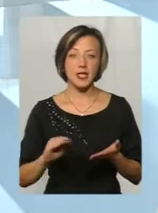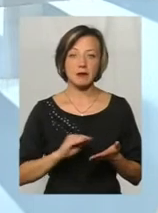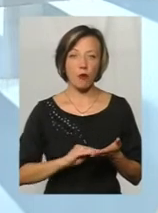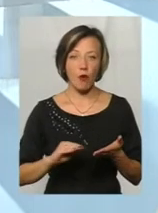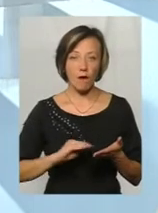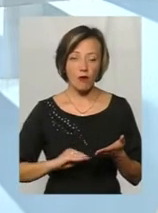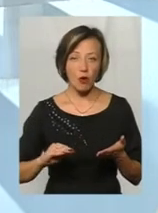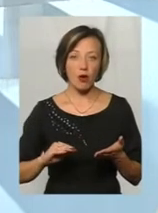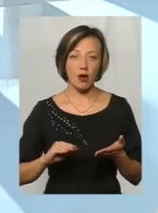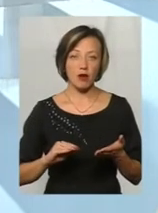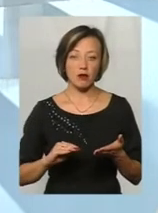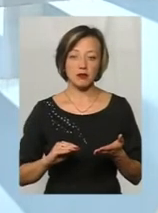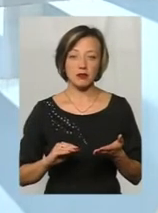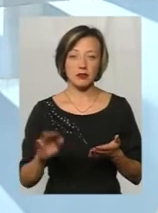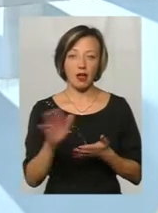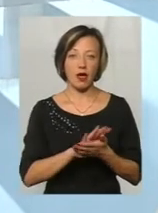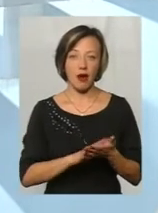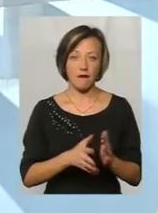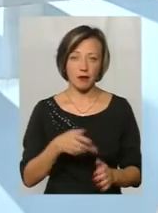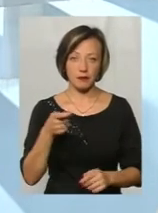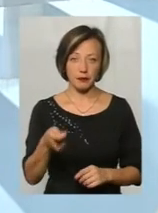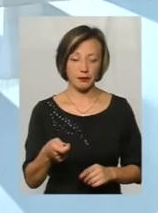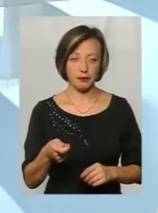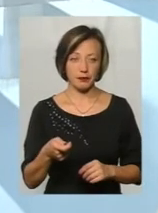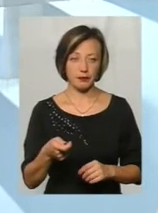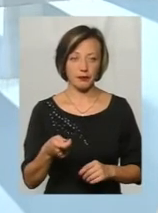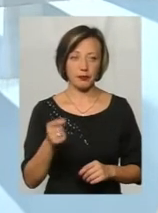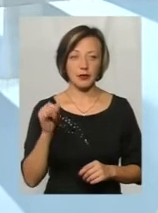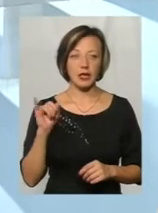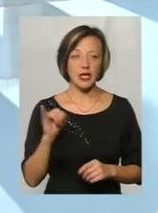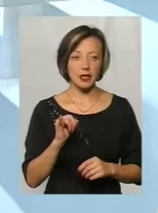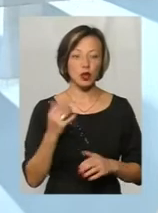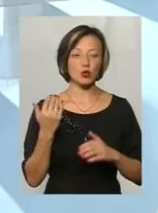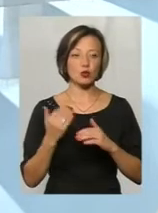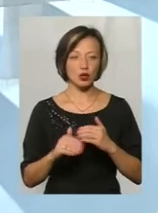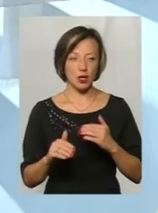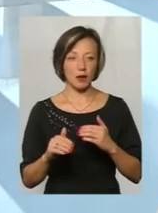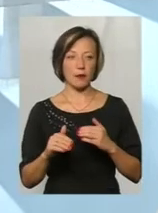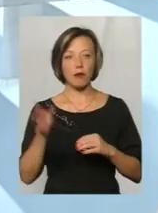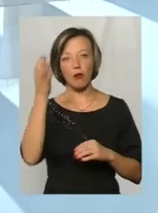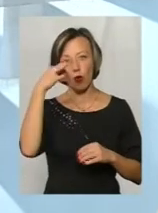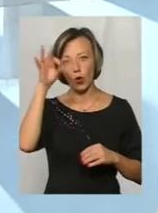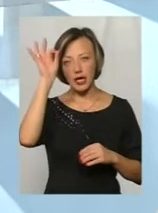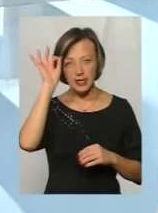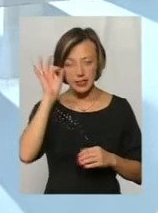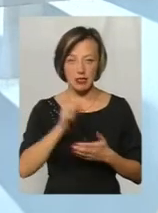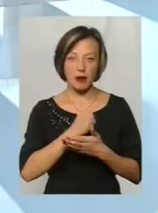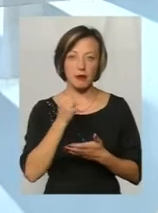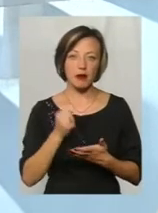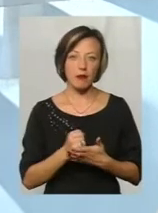від неї відбирається заява. І вже органи поліції, вони приймають